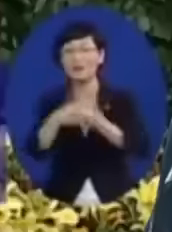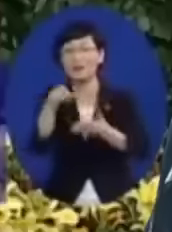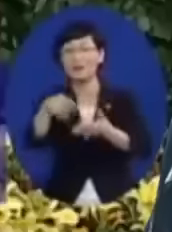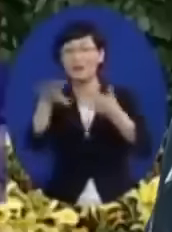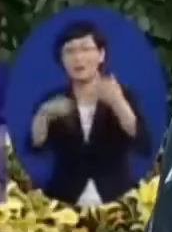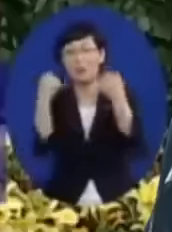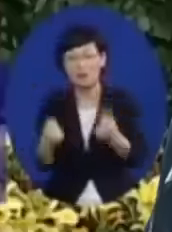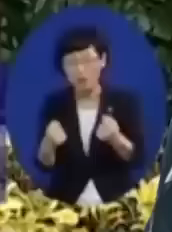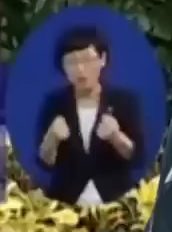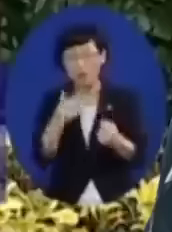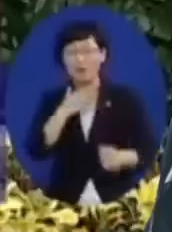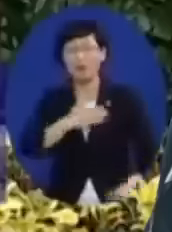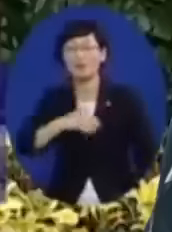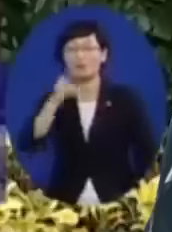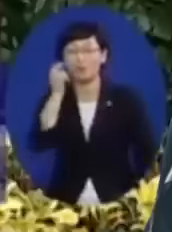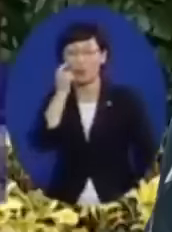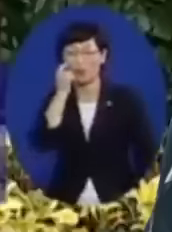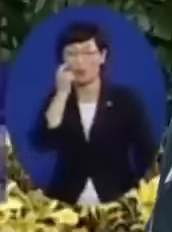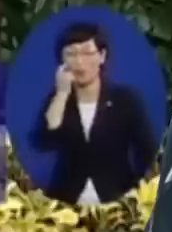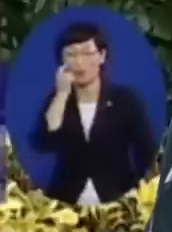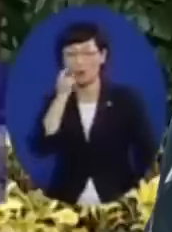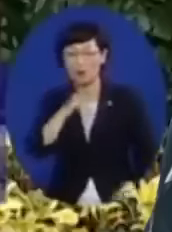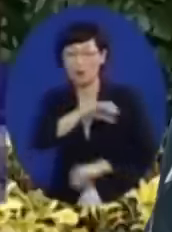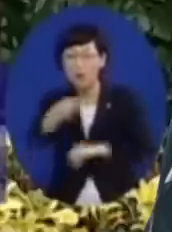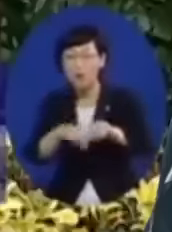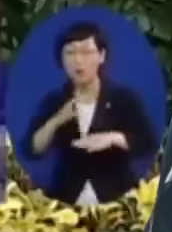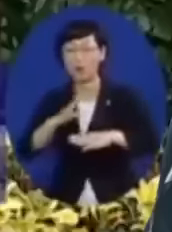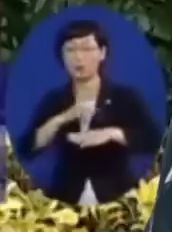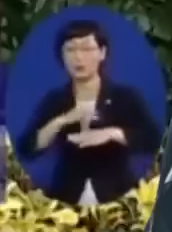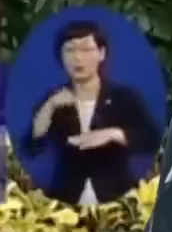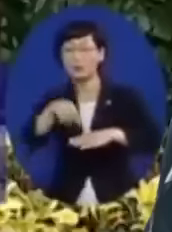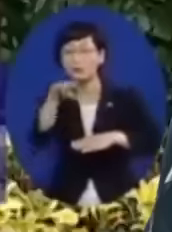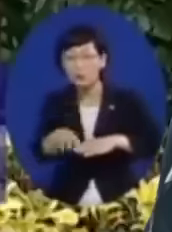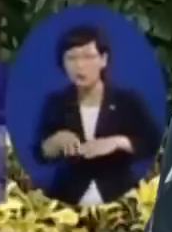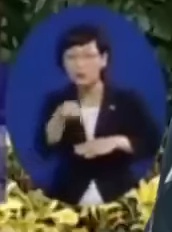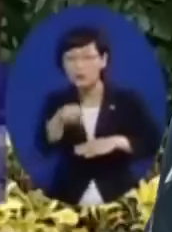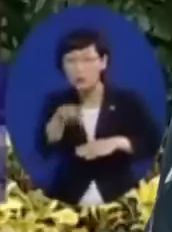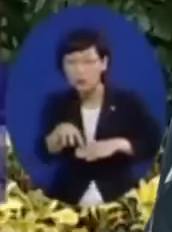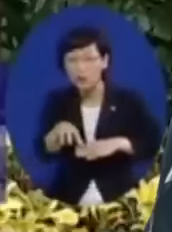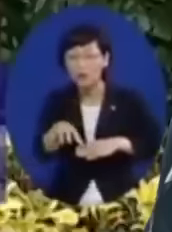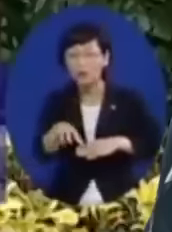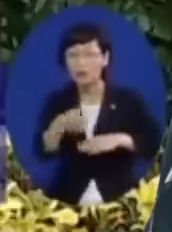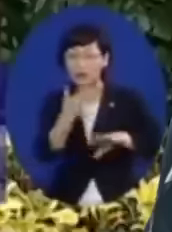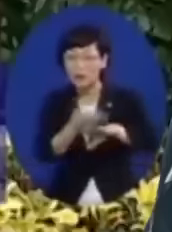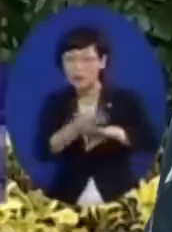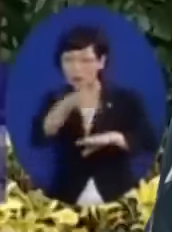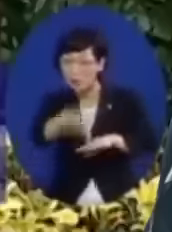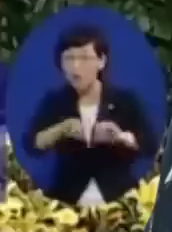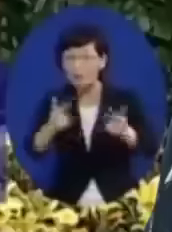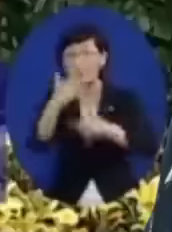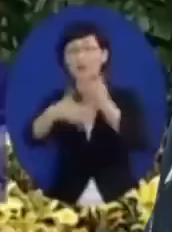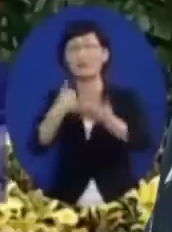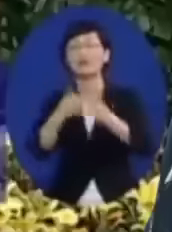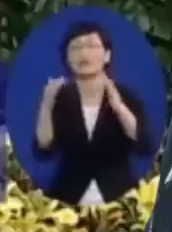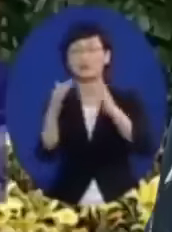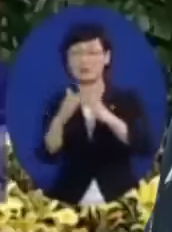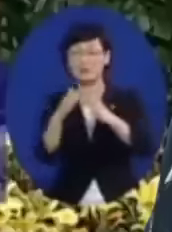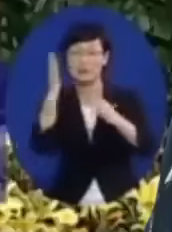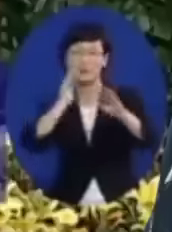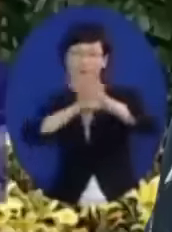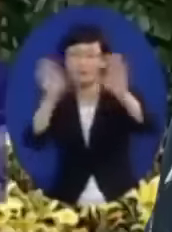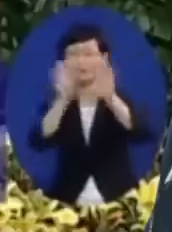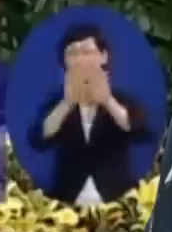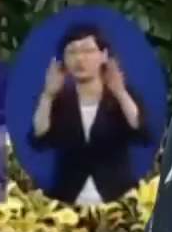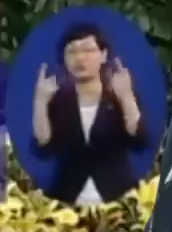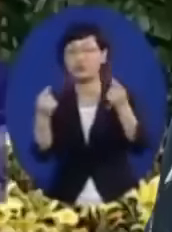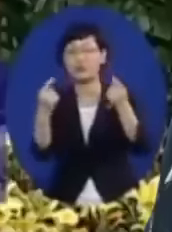못하도다. 이에 두려워하여 이르되 두렵도다 이곳이여 이것은 다름 아닌 하나님의 집이요 이는 하늘의 문이로다